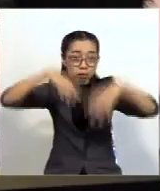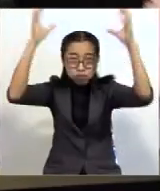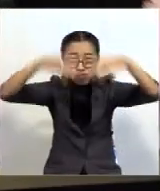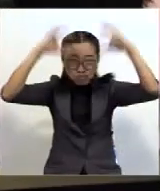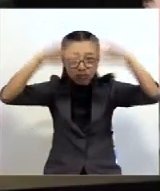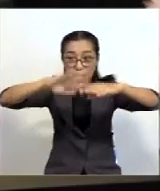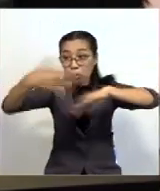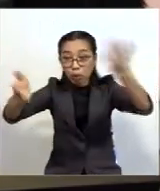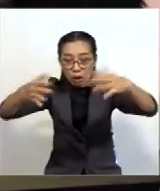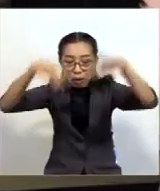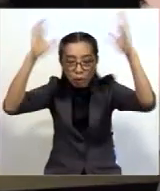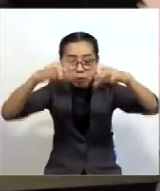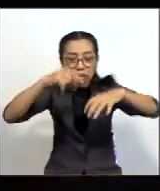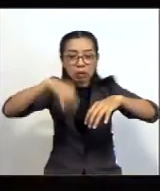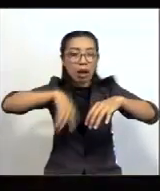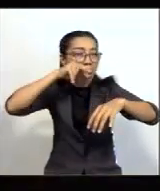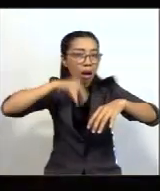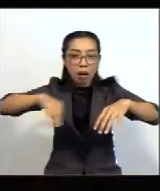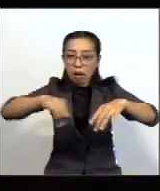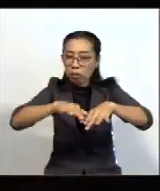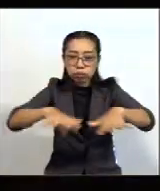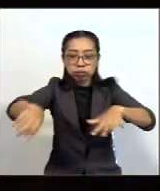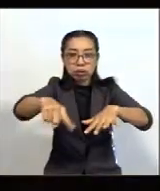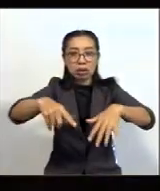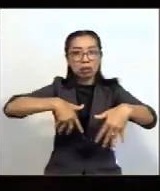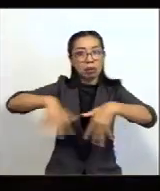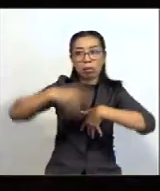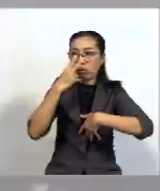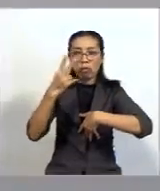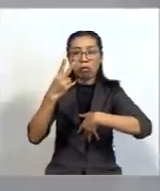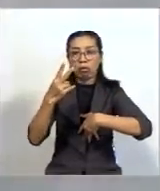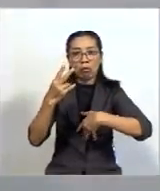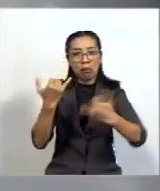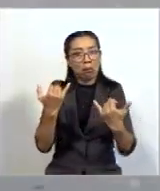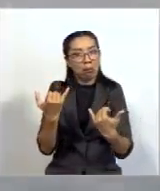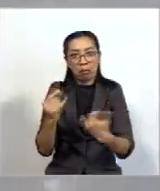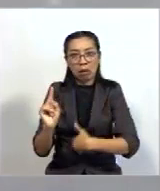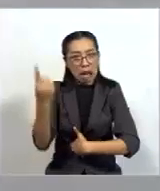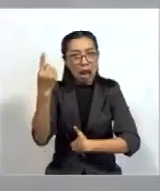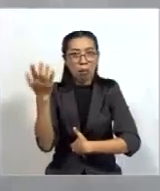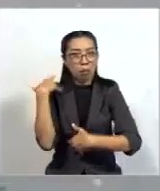นได้รับความเสียหายทั้งหมดชาวบ้านบอกว่าไม่เคยเจอเหตุการณ์แบบนี้มาก่อนค่ะ